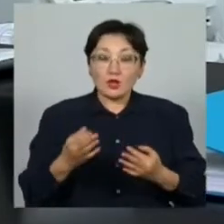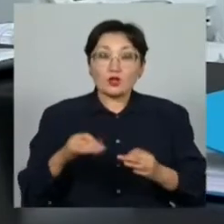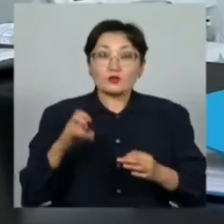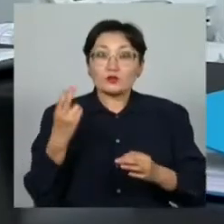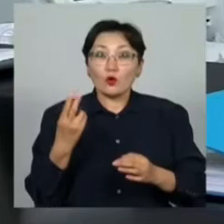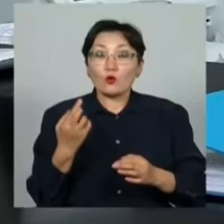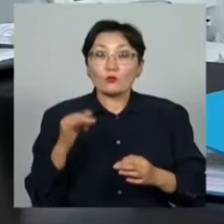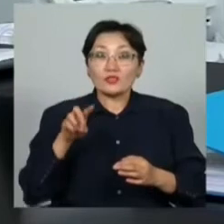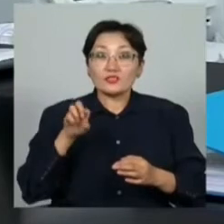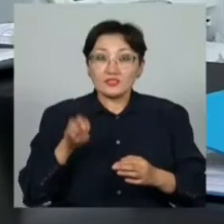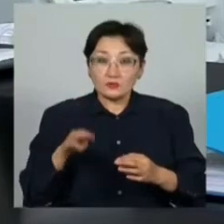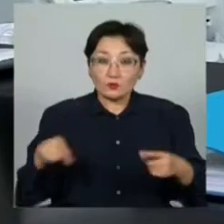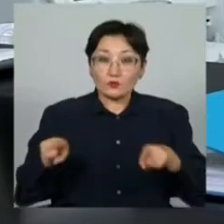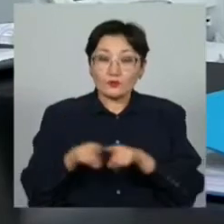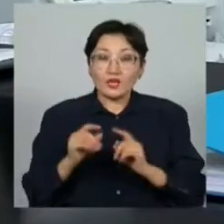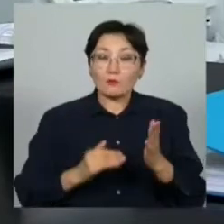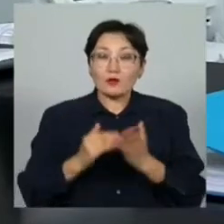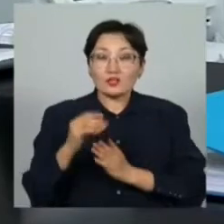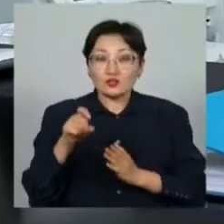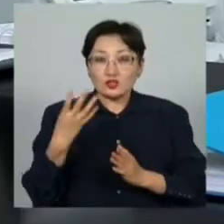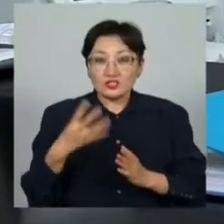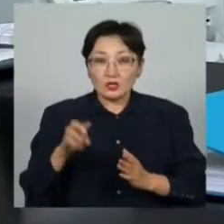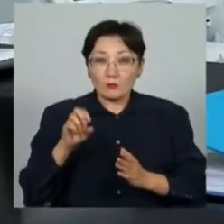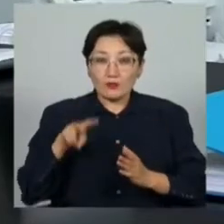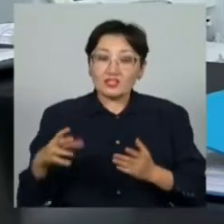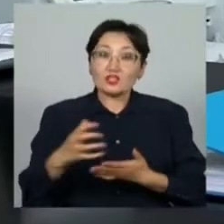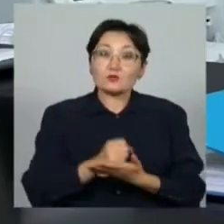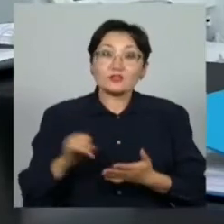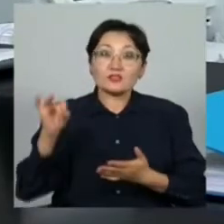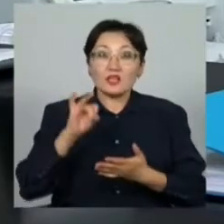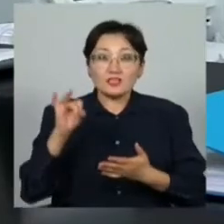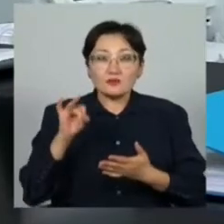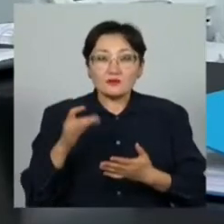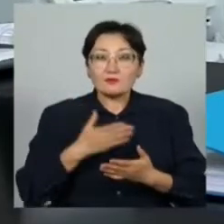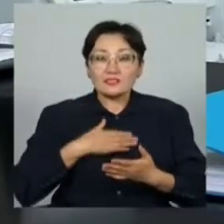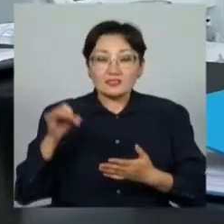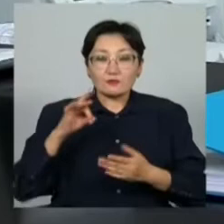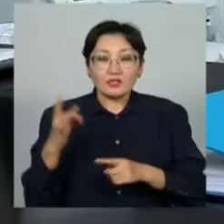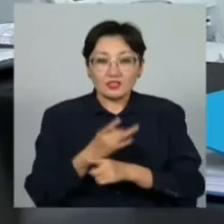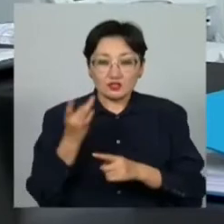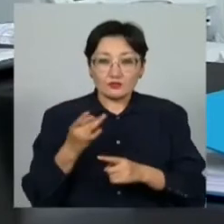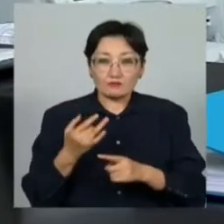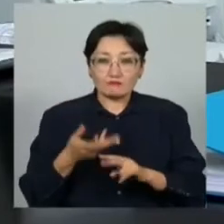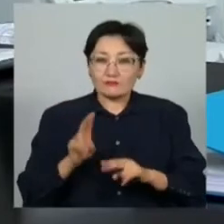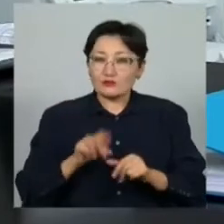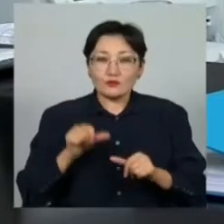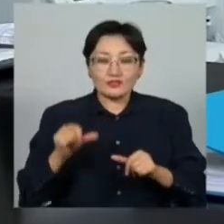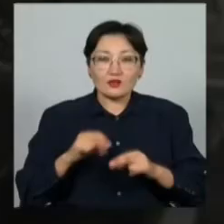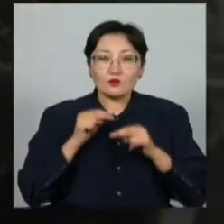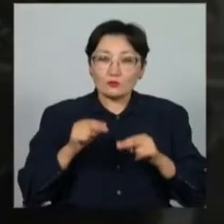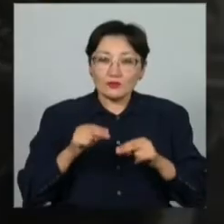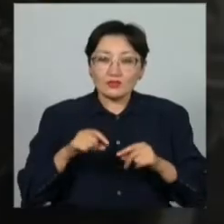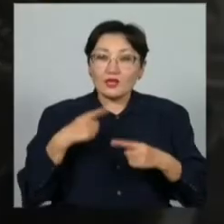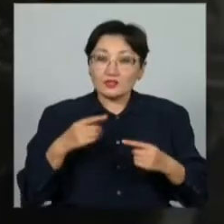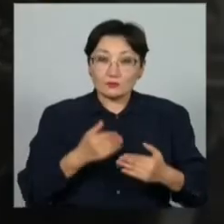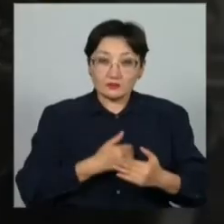ұлттық бірыңғай тестінде осындай максимум 140 ұпай жинау тарихымыз алғашқы рет, оны аса басып атап